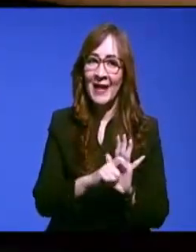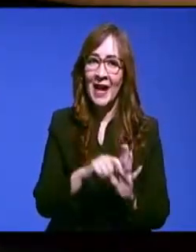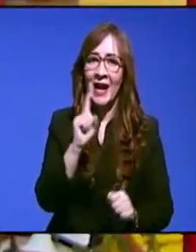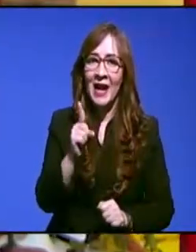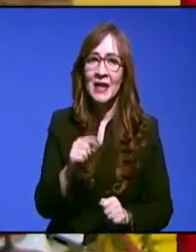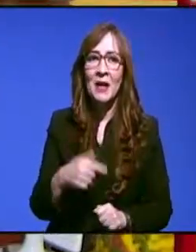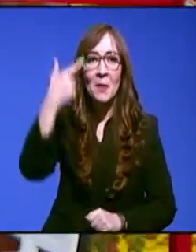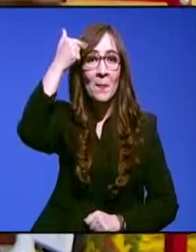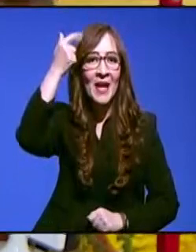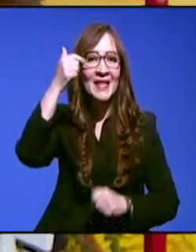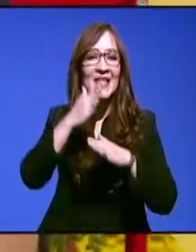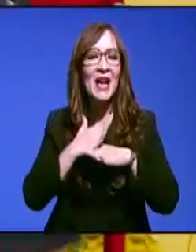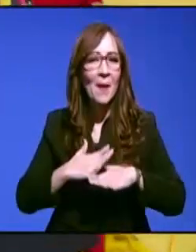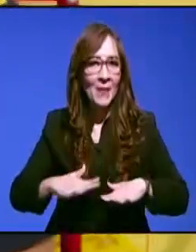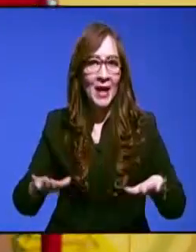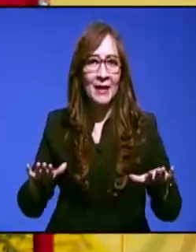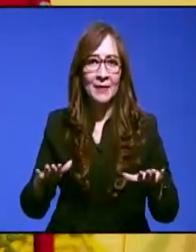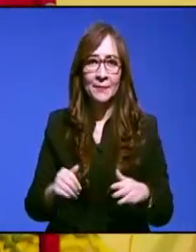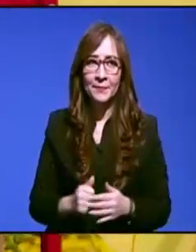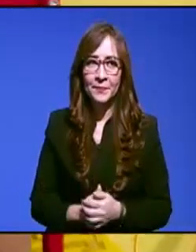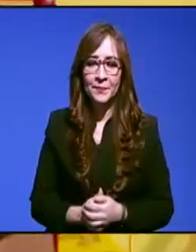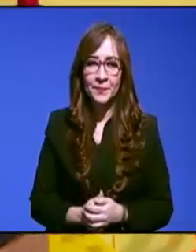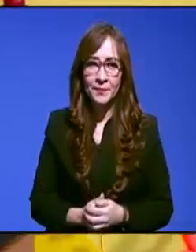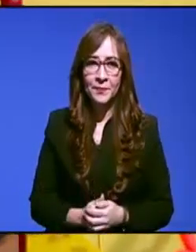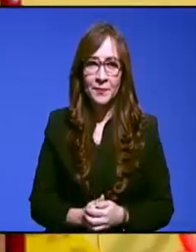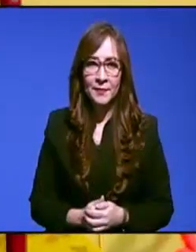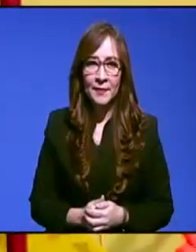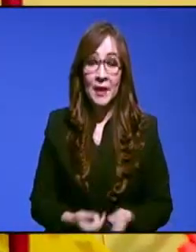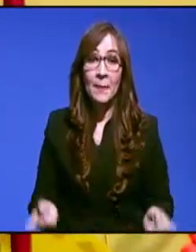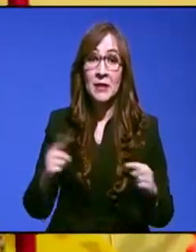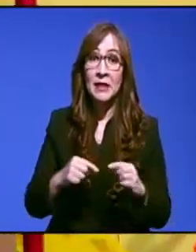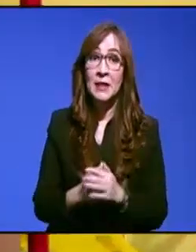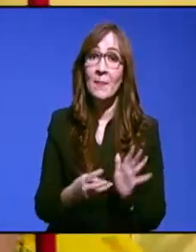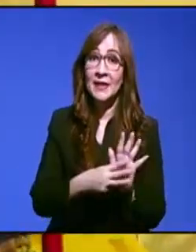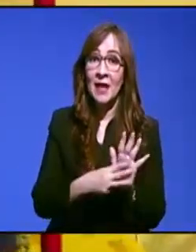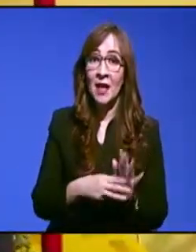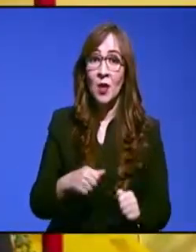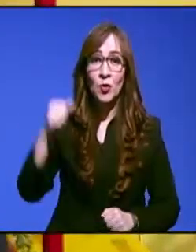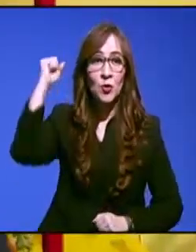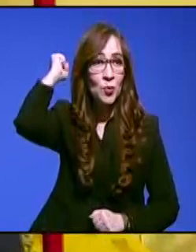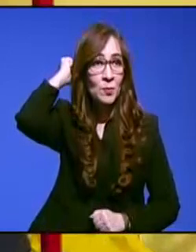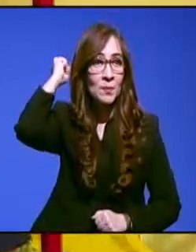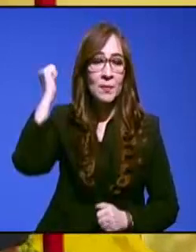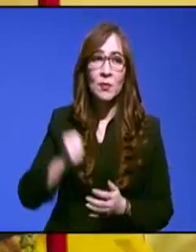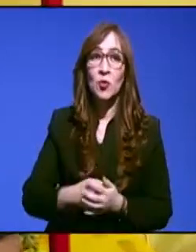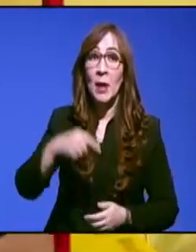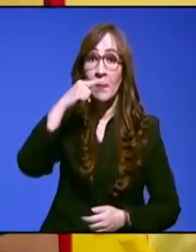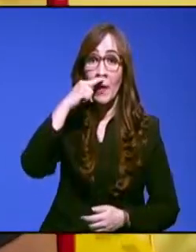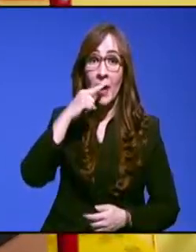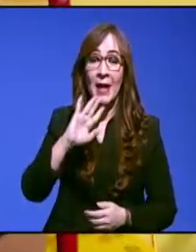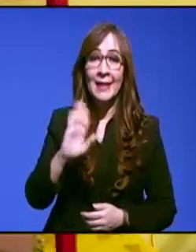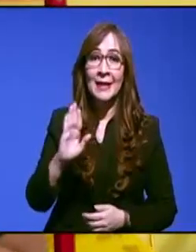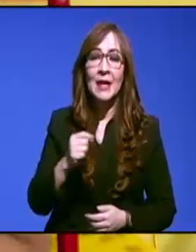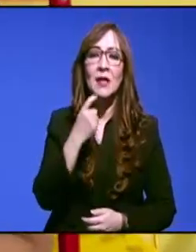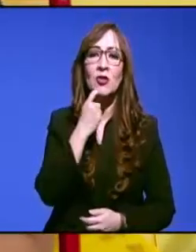nyaman. Nah, yang menjadi tantangan bagi para orang tua tidak hanya mempelajari ulang mata pelajar apa yang sedang dipelajari sang